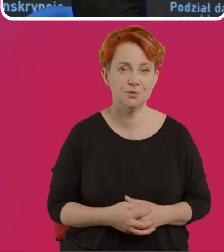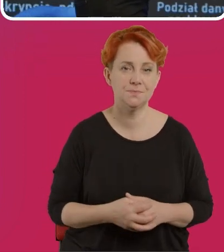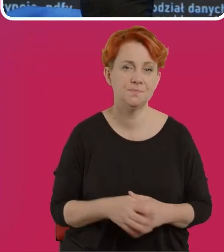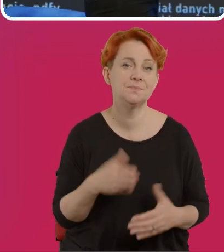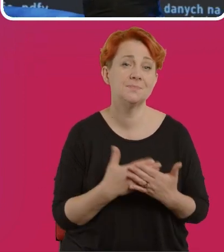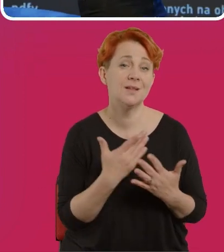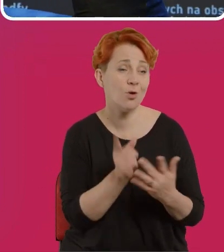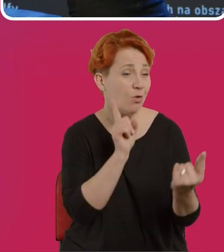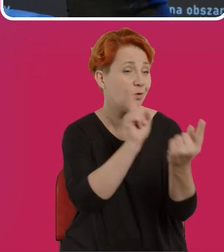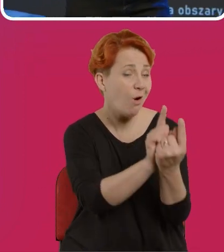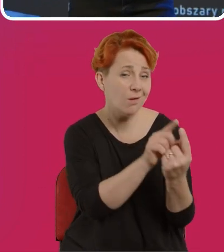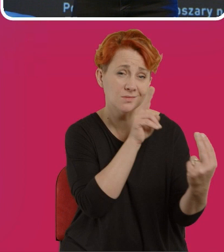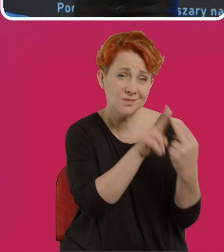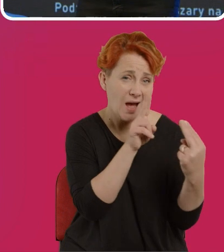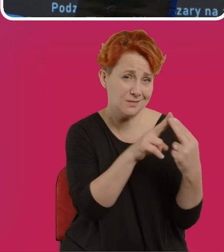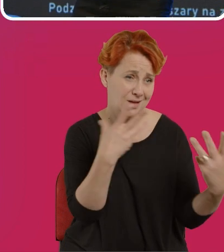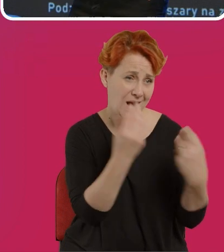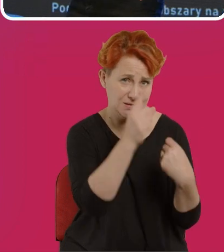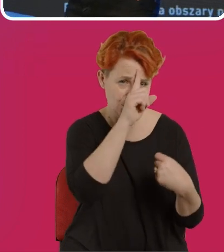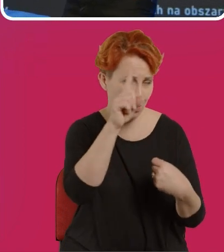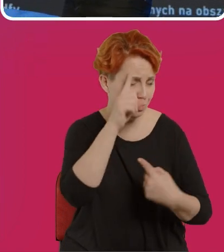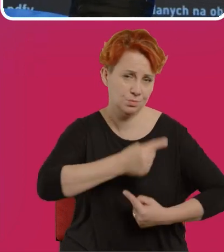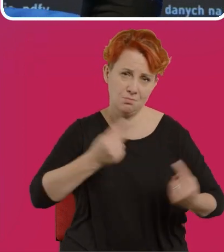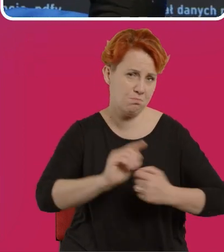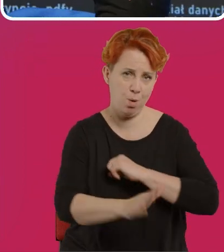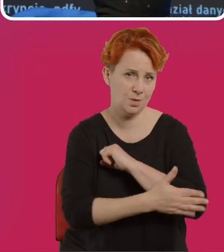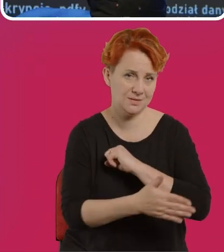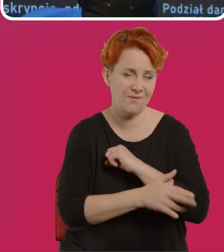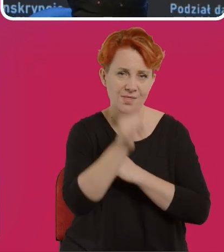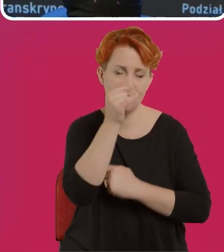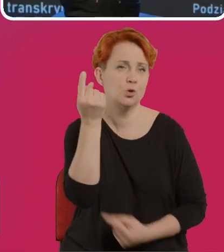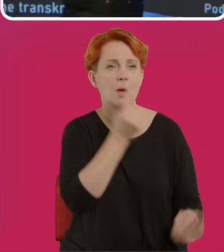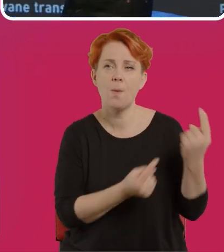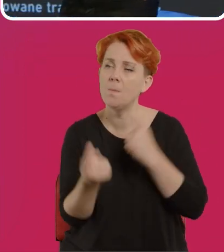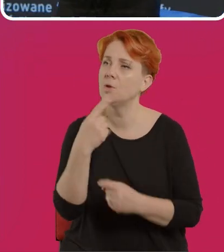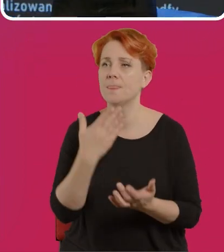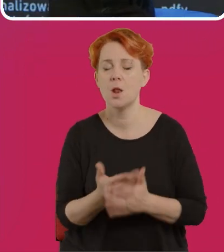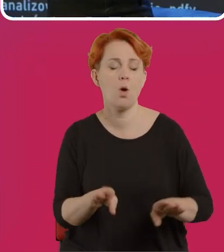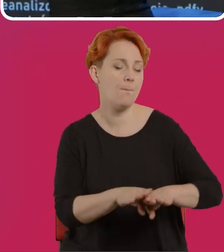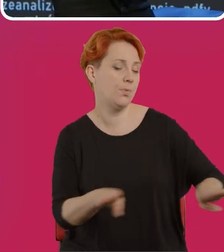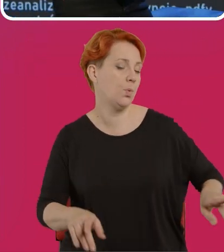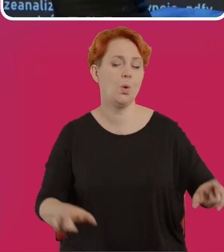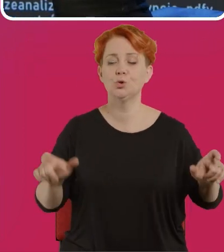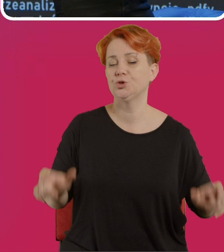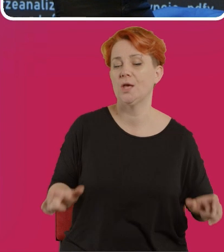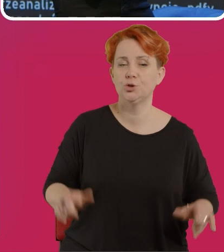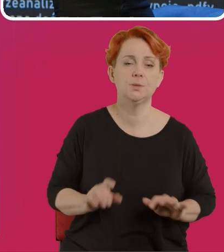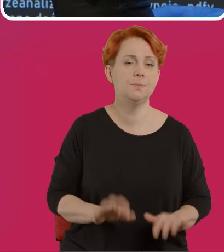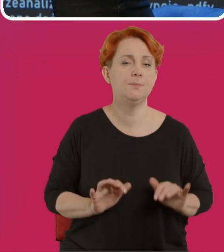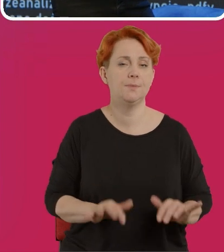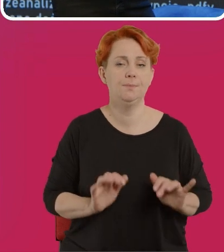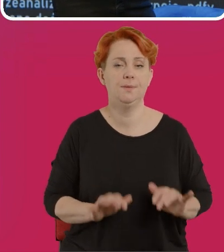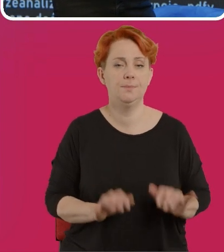wyjście do ludzi jest czymś super podstawowym. Nie możemy polegać tylko na tym, że sobie usiądziemy przy biureczku i będziemy sobie siedzieć i klikać i nam